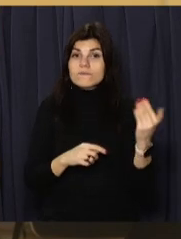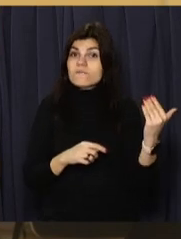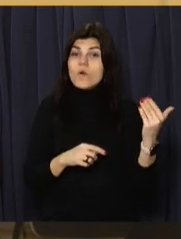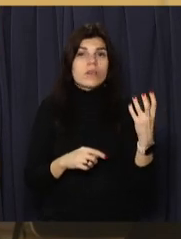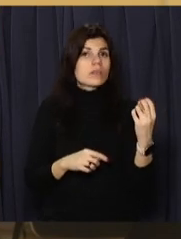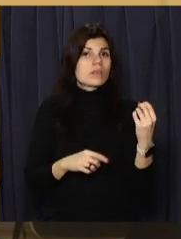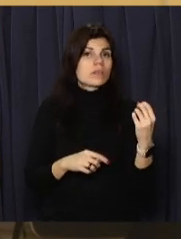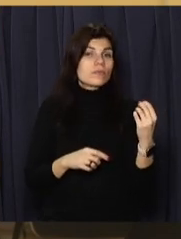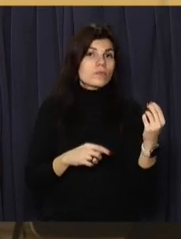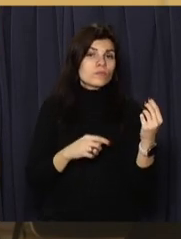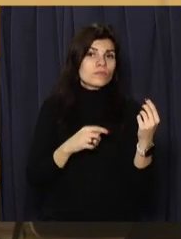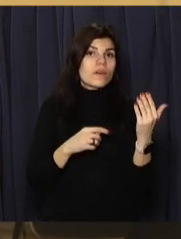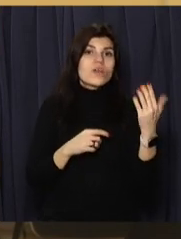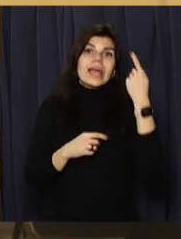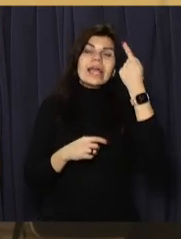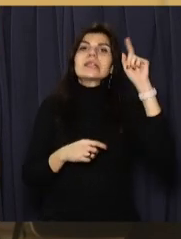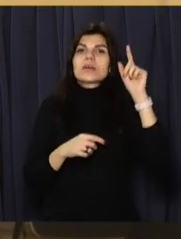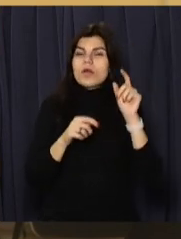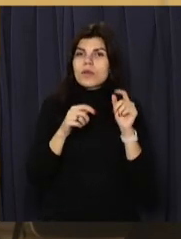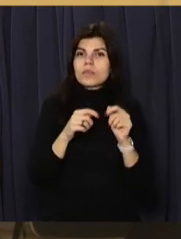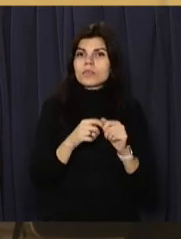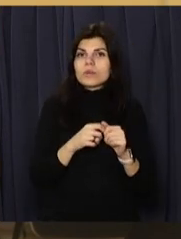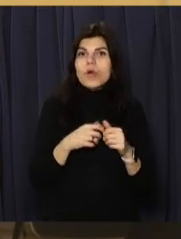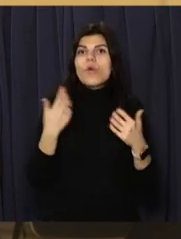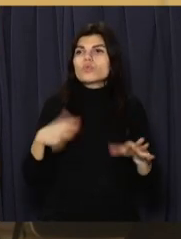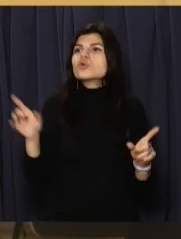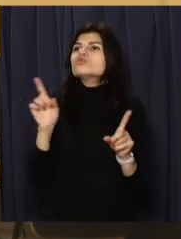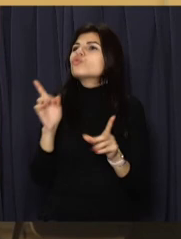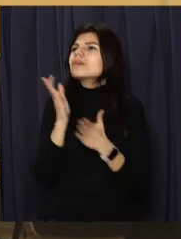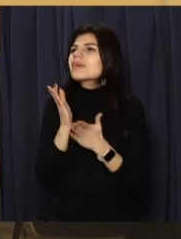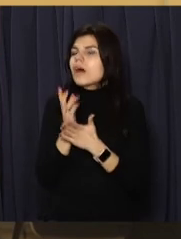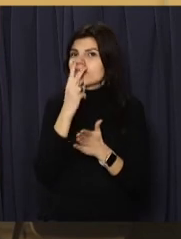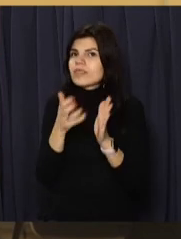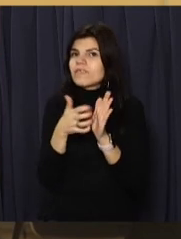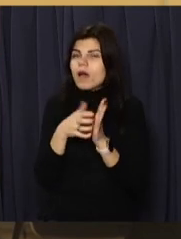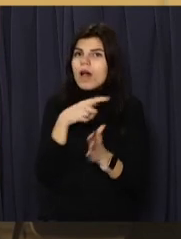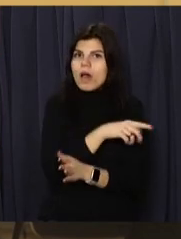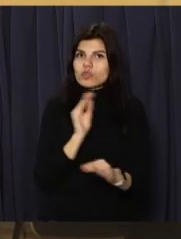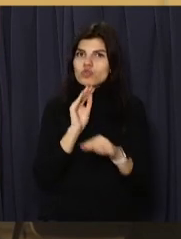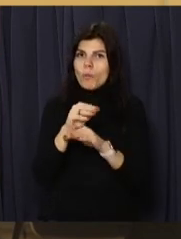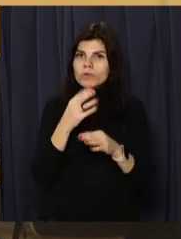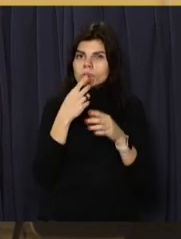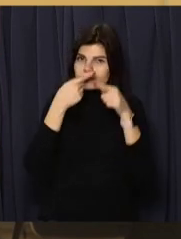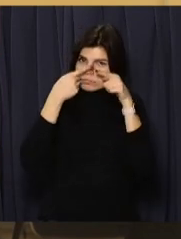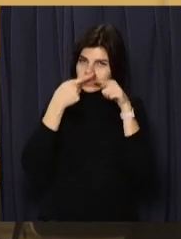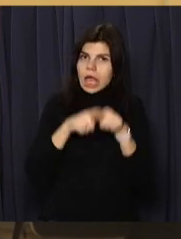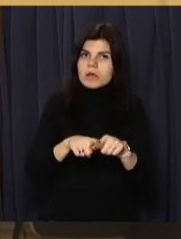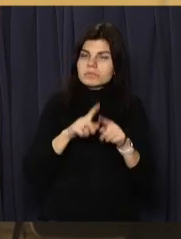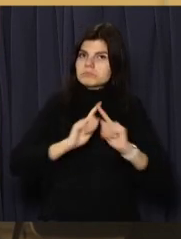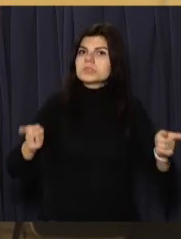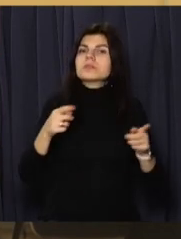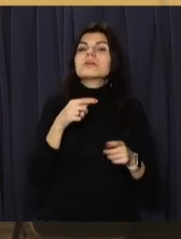І як його ідея відрізняється від вже існуючих тим, що вона охоплює декілька симптомів, так і